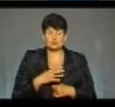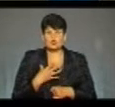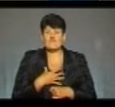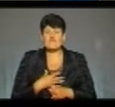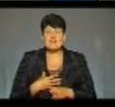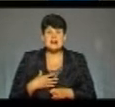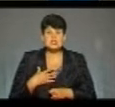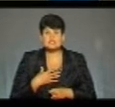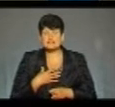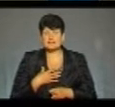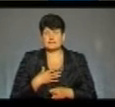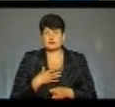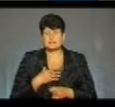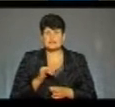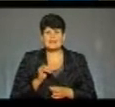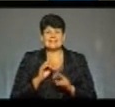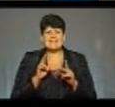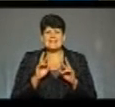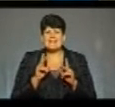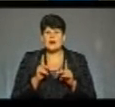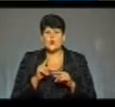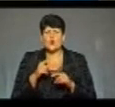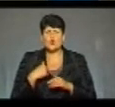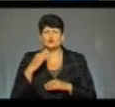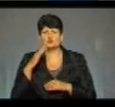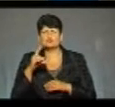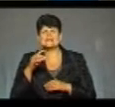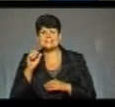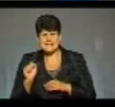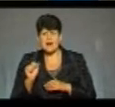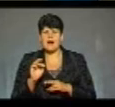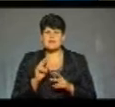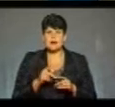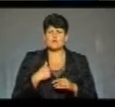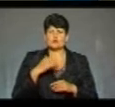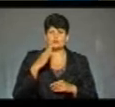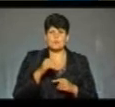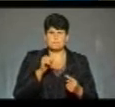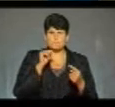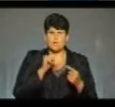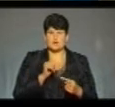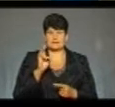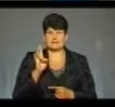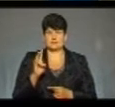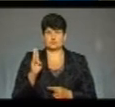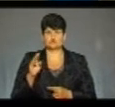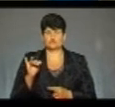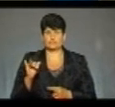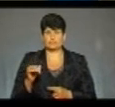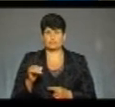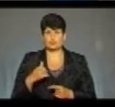як парадоксально, не як голосують «за», а як «проти». Проти Нестора Шуфрича